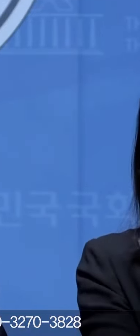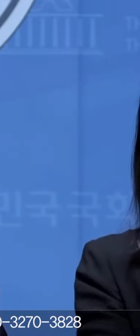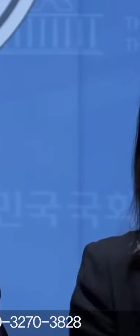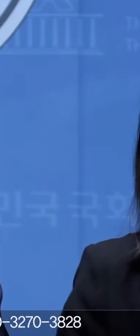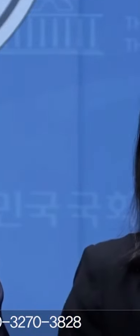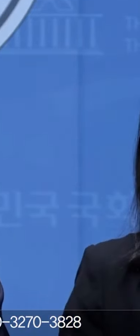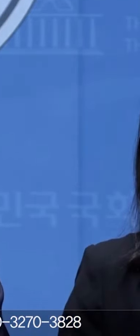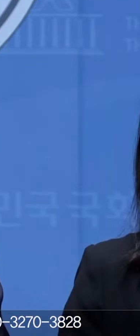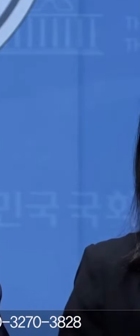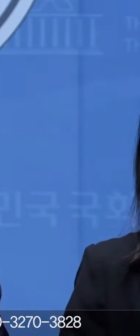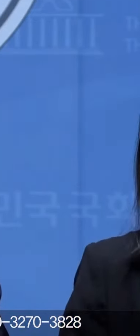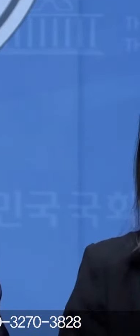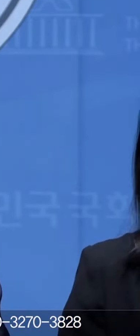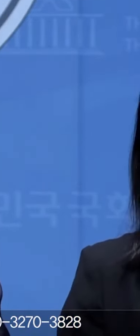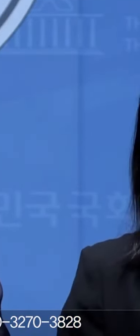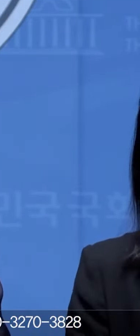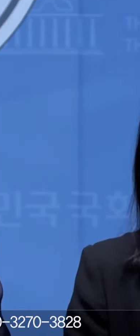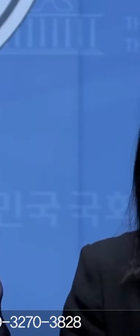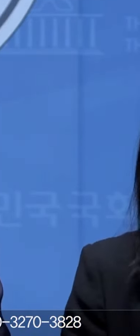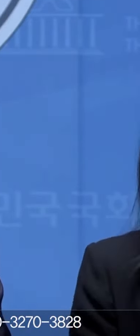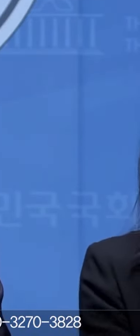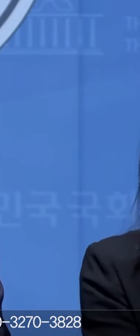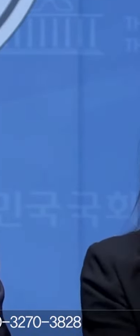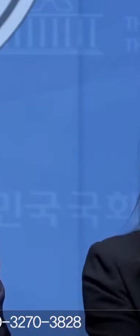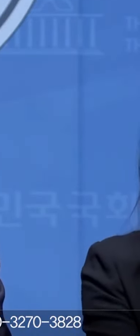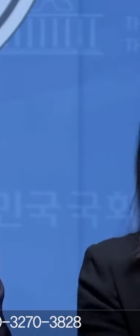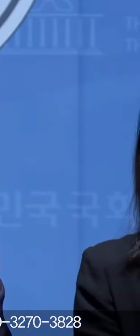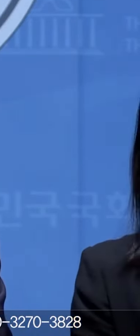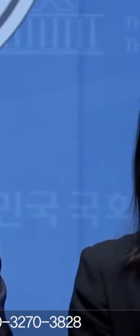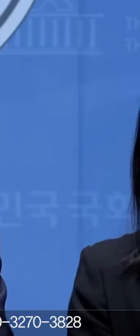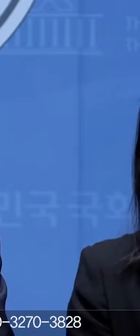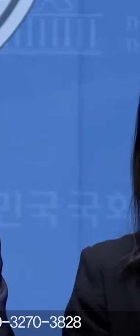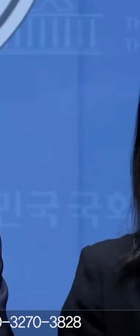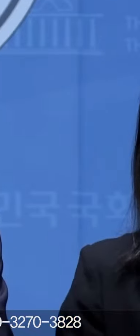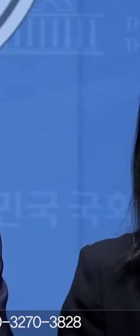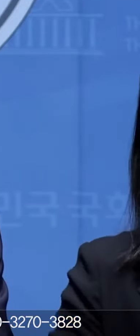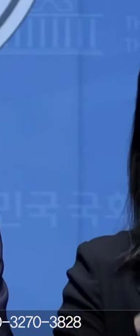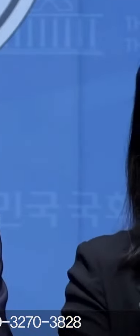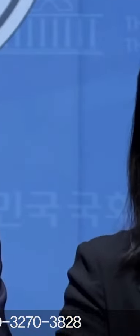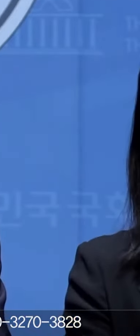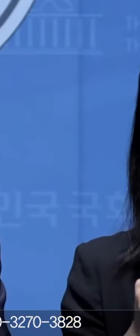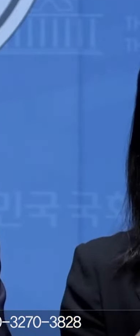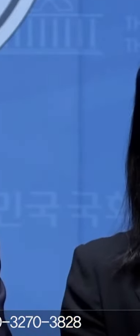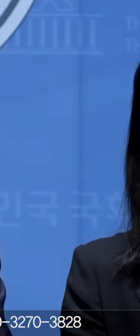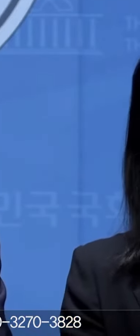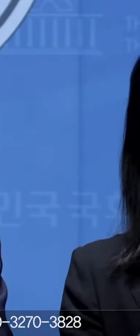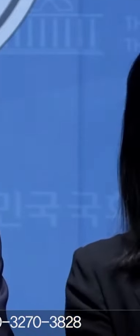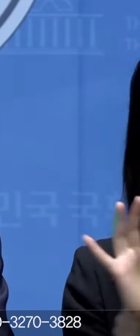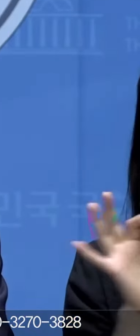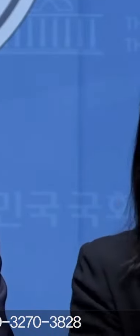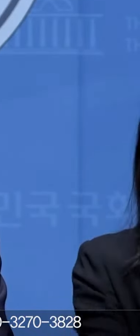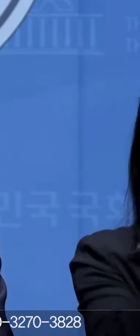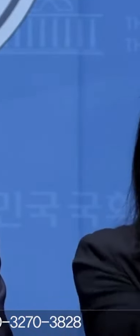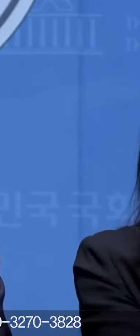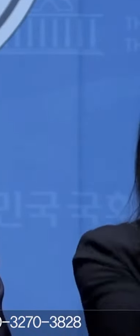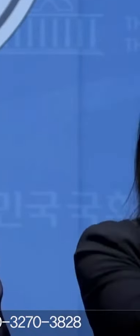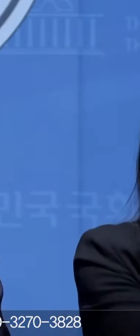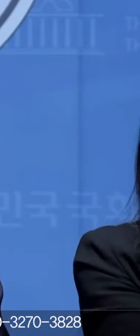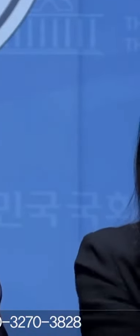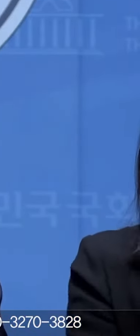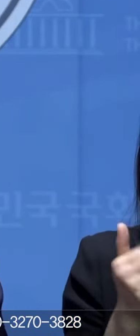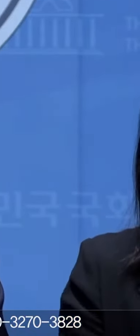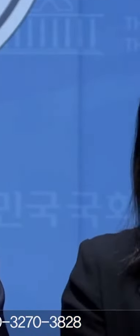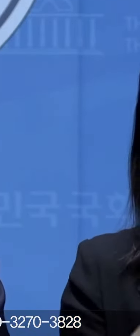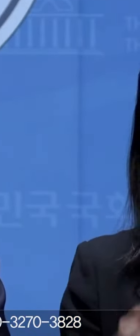번의 거부권 행사 29번의 국회 동의 없는 고위공직자 임명강행 그리고 국회 개원식 불까지